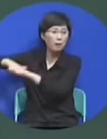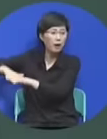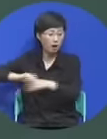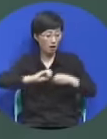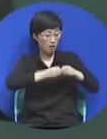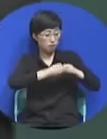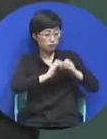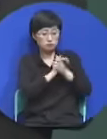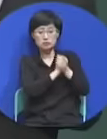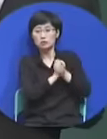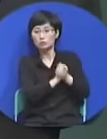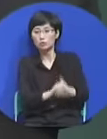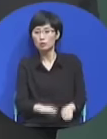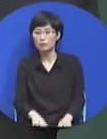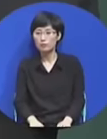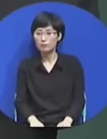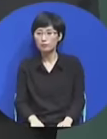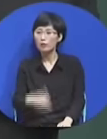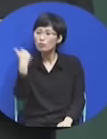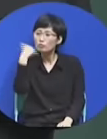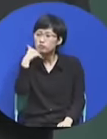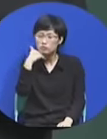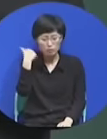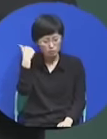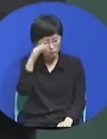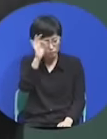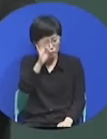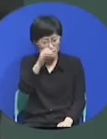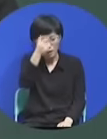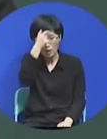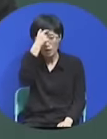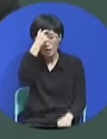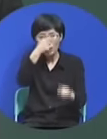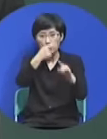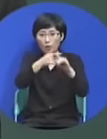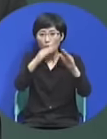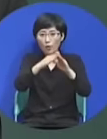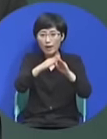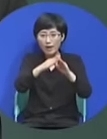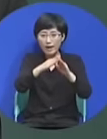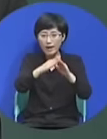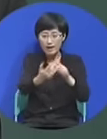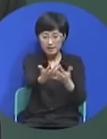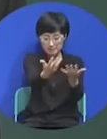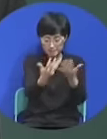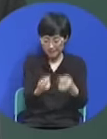但是耶稣的教导，我们全然不去。 어떤 사람 교회 막 한 가지고 원하는 것 있는 가운데 사면서 그래가 기도가 됩니까?